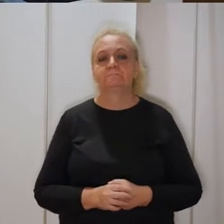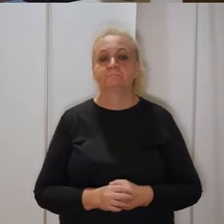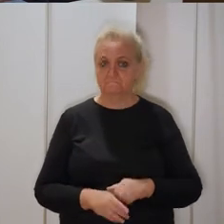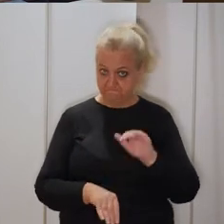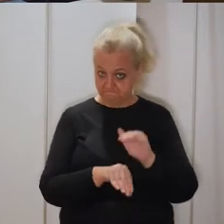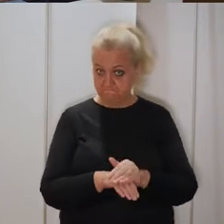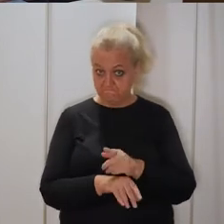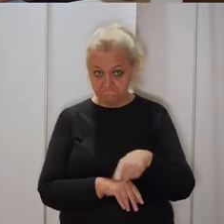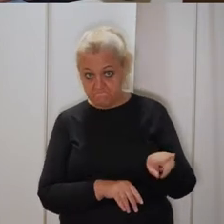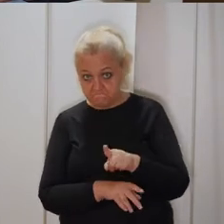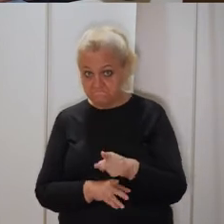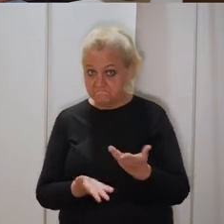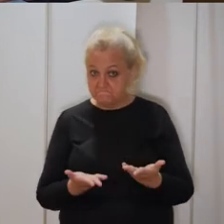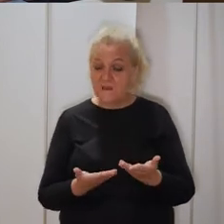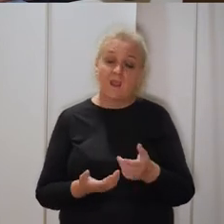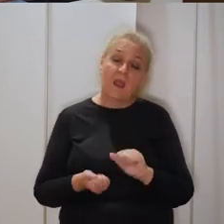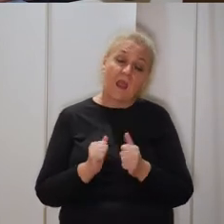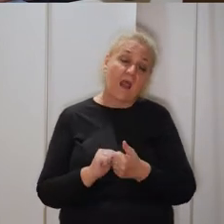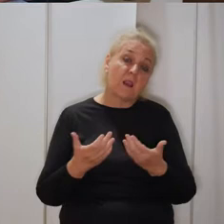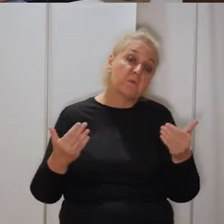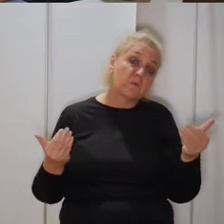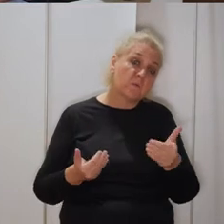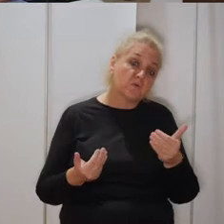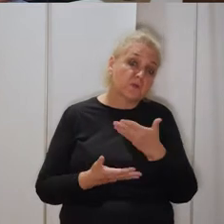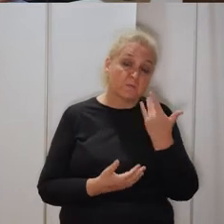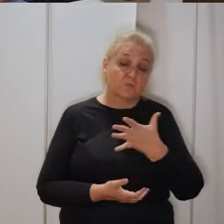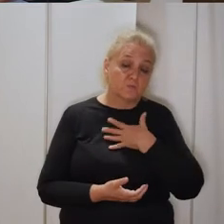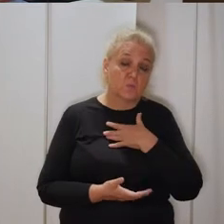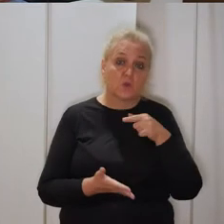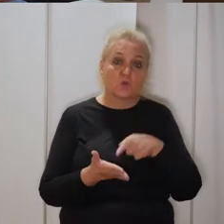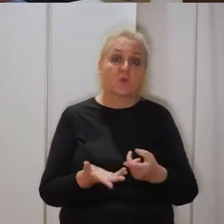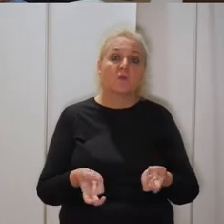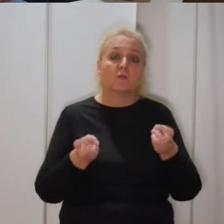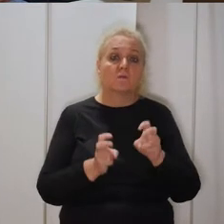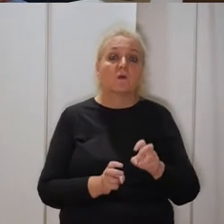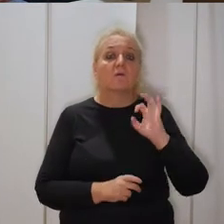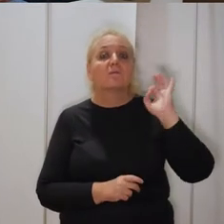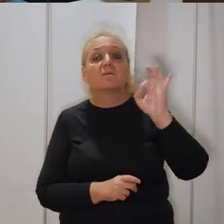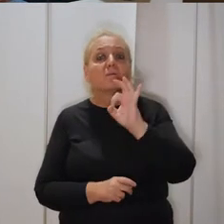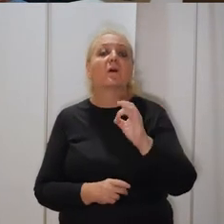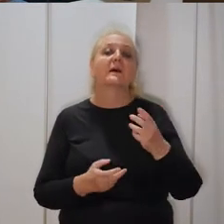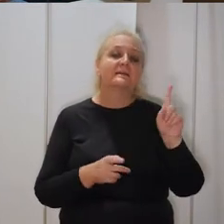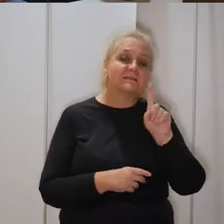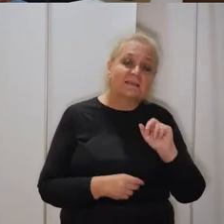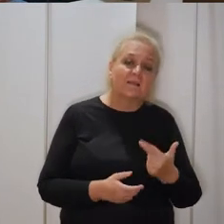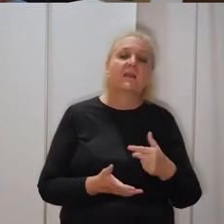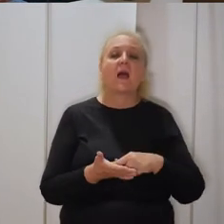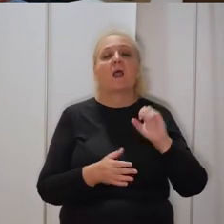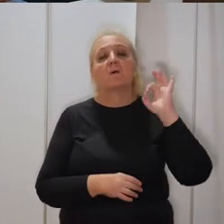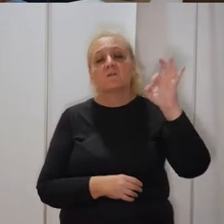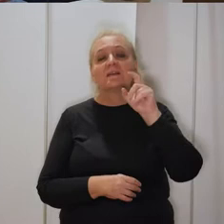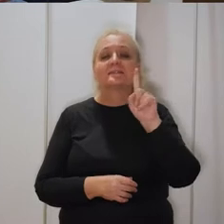zgadzacie się z tym, że czy nie macie tego poczucia, że tworzenie waszych zinów albo zinów, które